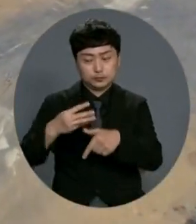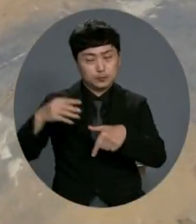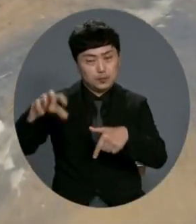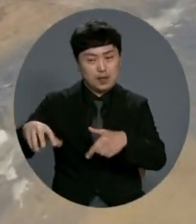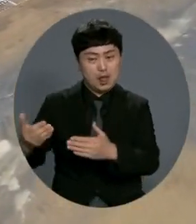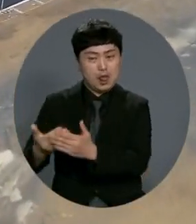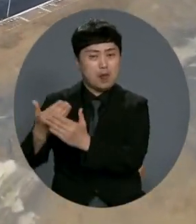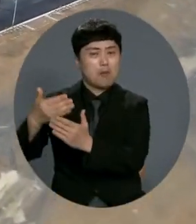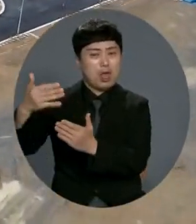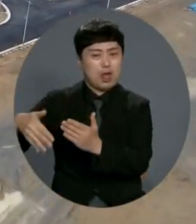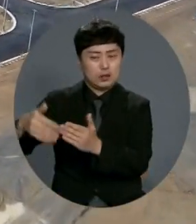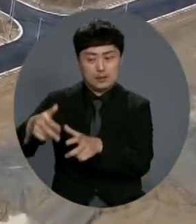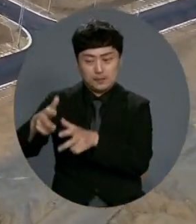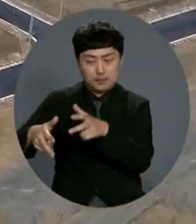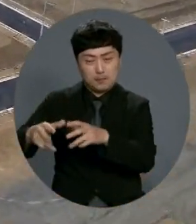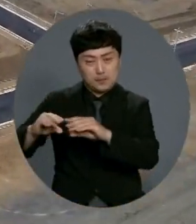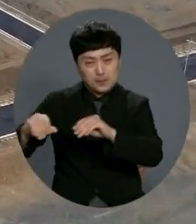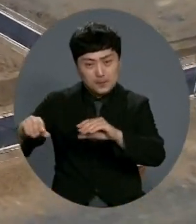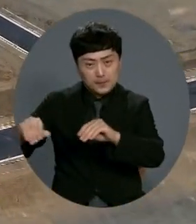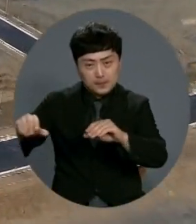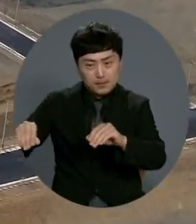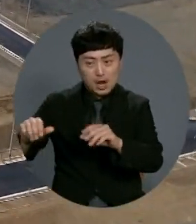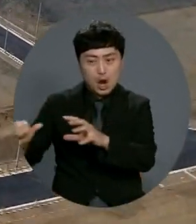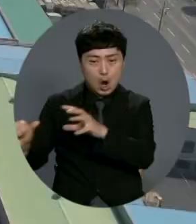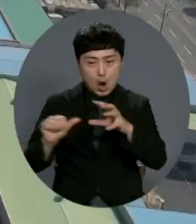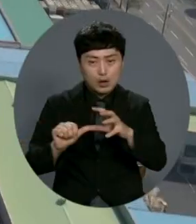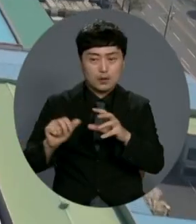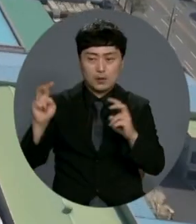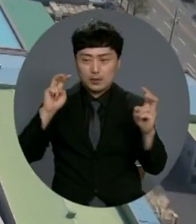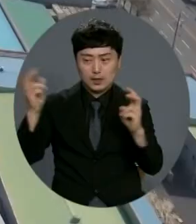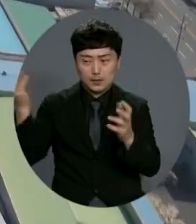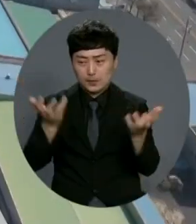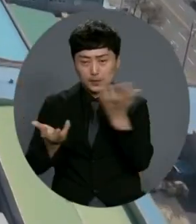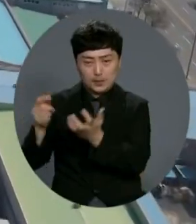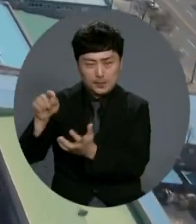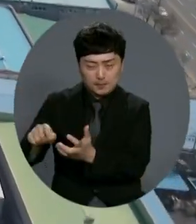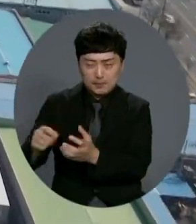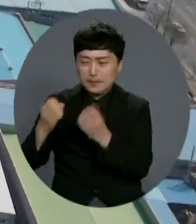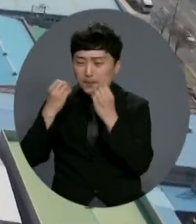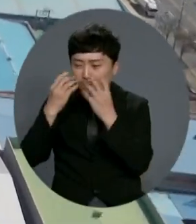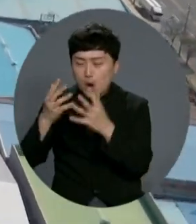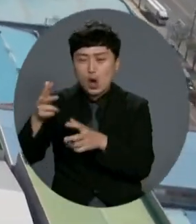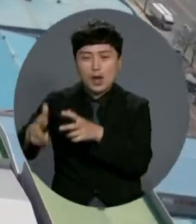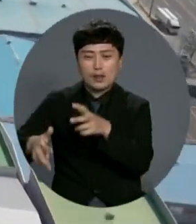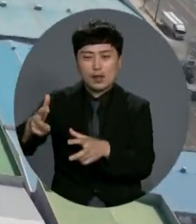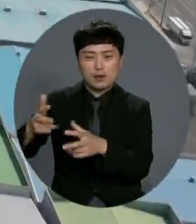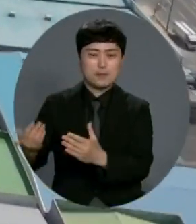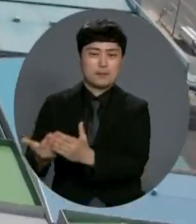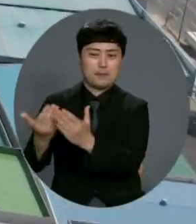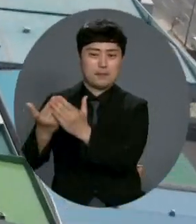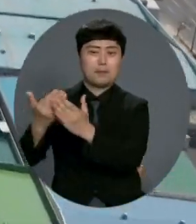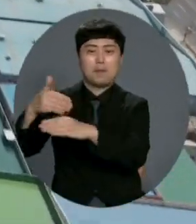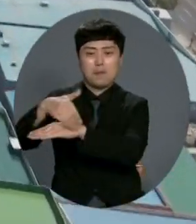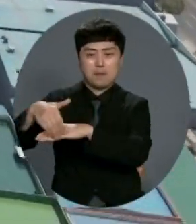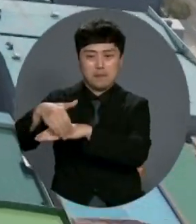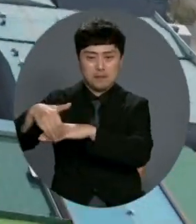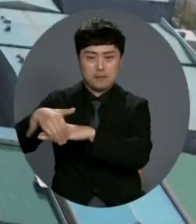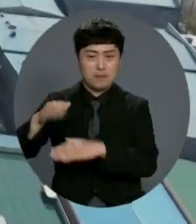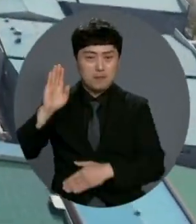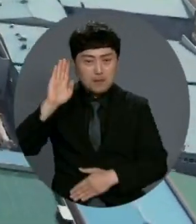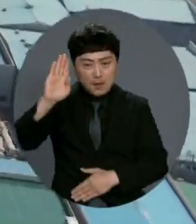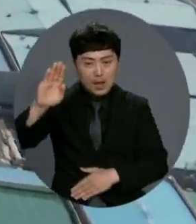군위군에 산업용지를 조성해 다양한 기업을 유치해 새로운 산업을 형성할 수 있습니다. 미래